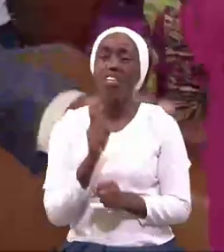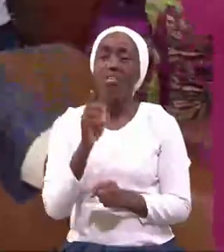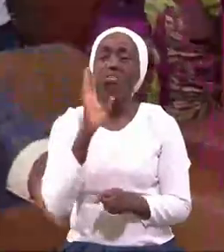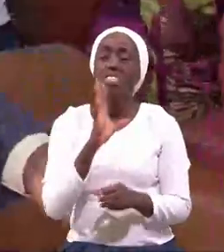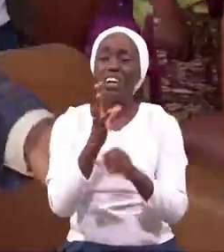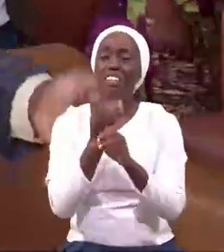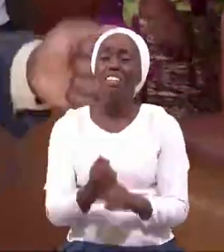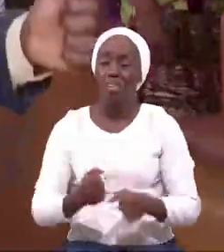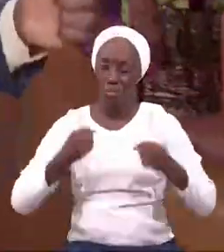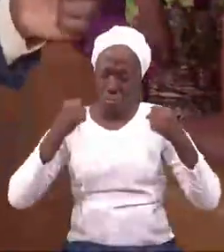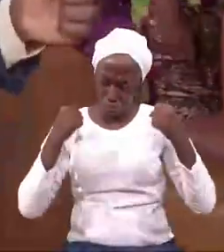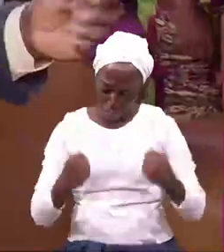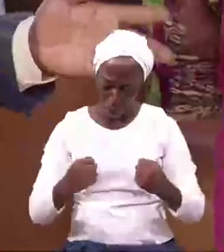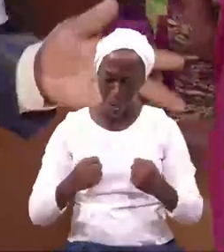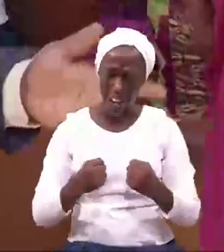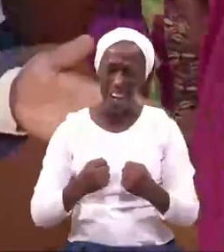Vous recevez une puissance.